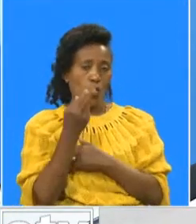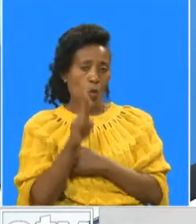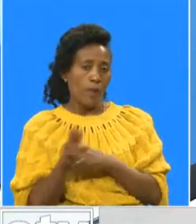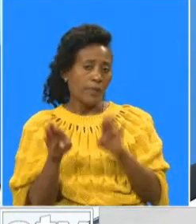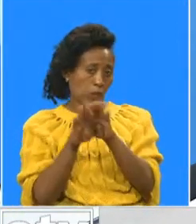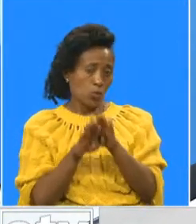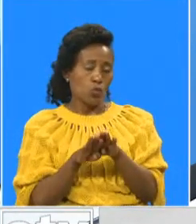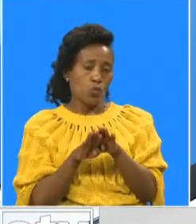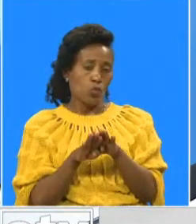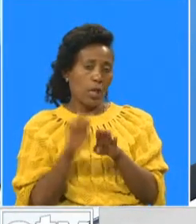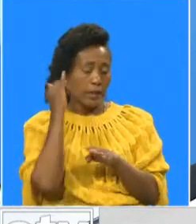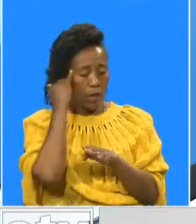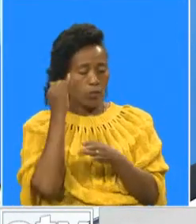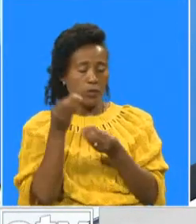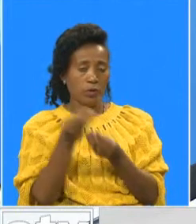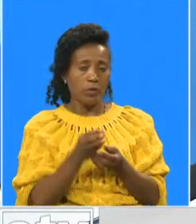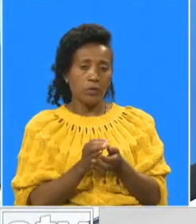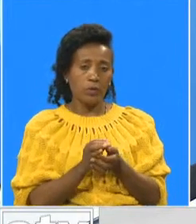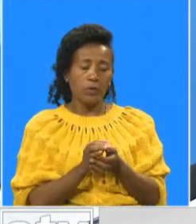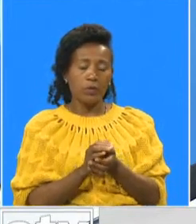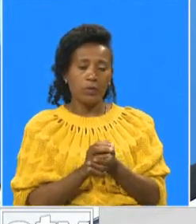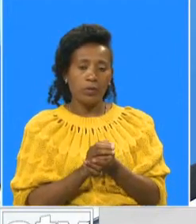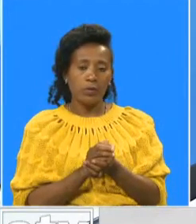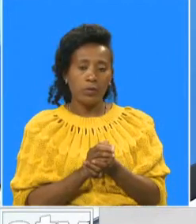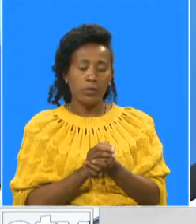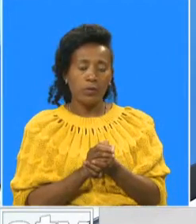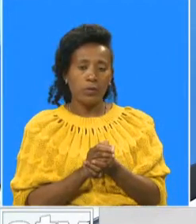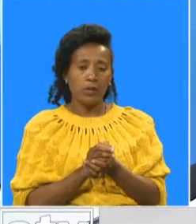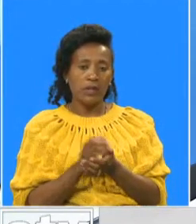ደግሞ ይዝጉልና ሀሳቦትን ይስጡ።